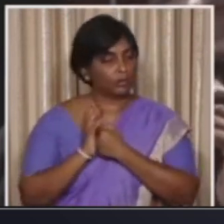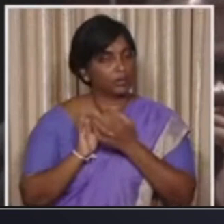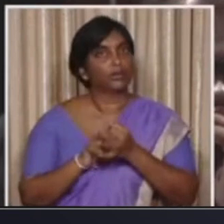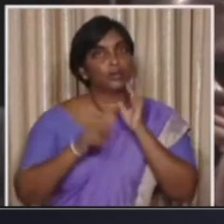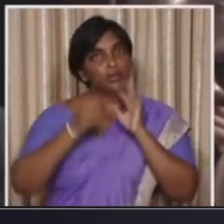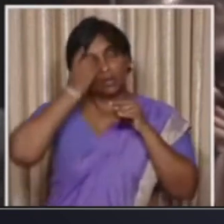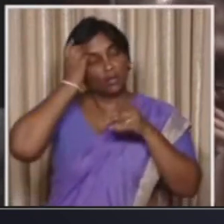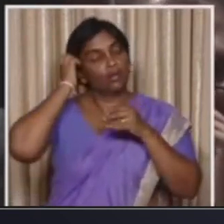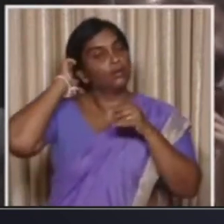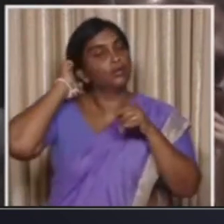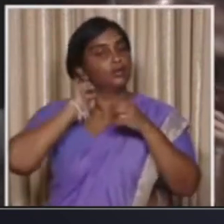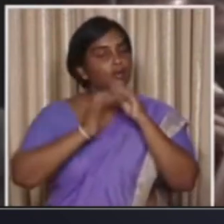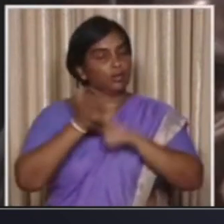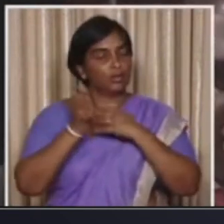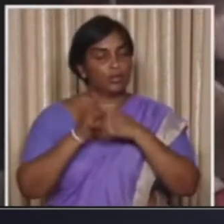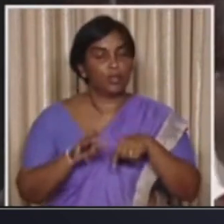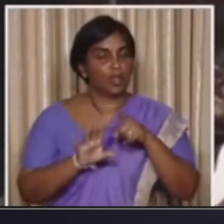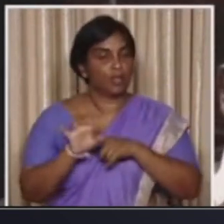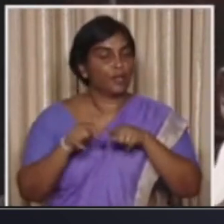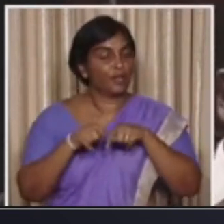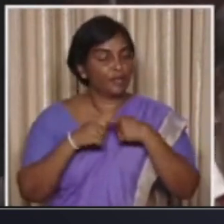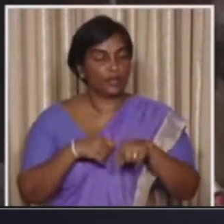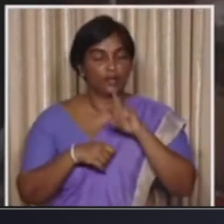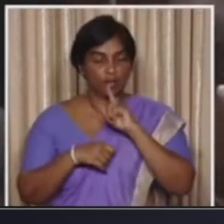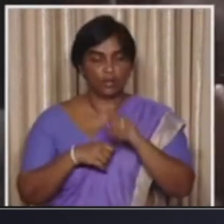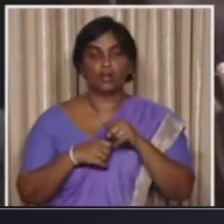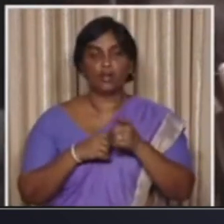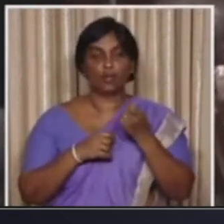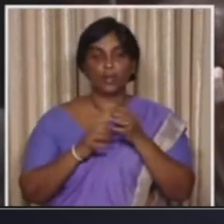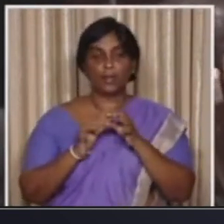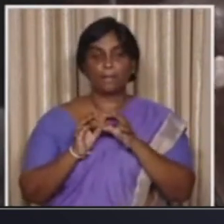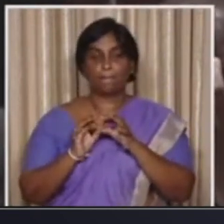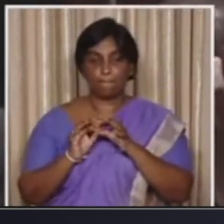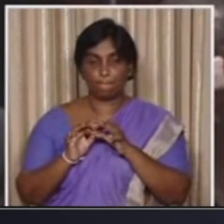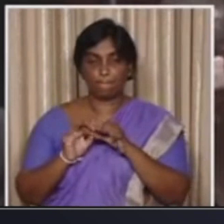සභාපතිතුමනි අයවැය ලේකනේ මේ අවුරුද්ද වියදම කියලා දාලා තියෙනවා රුපියල් බිලියන